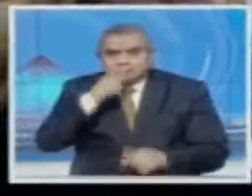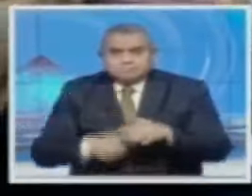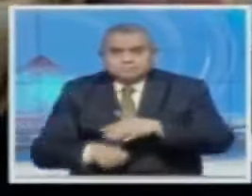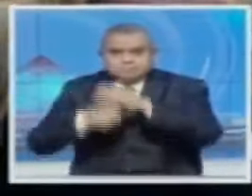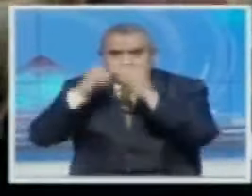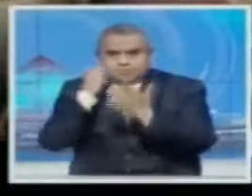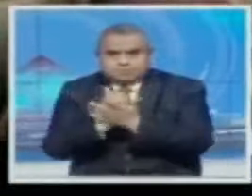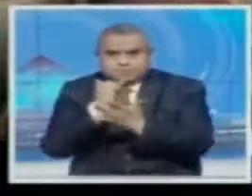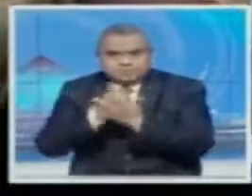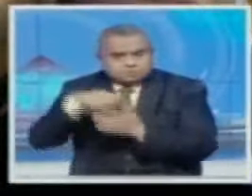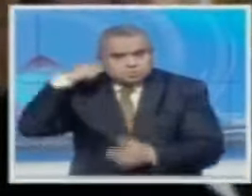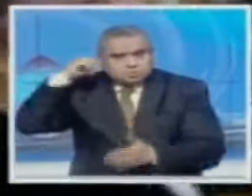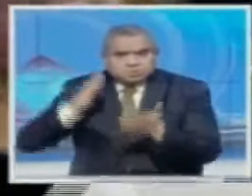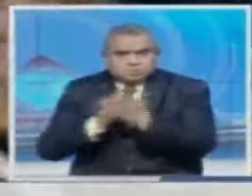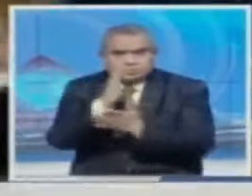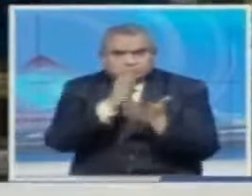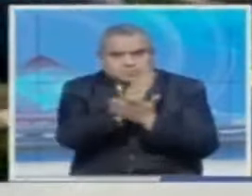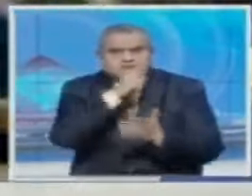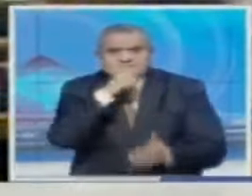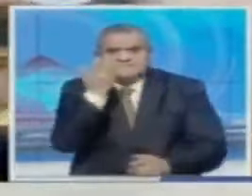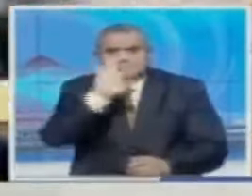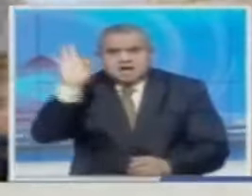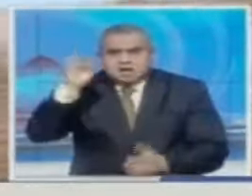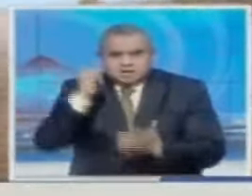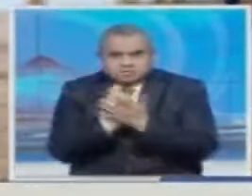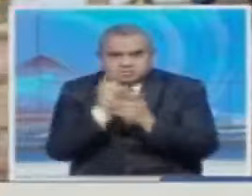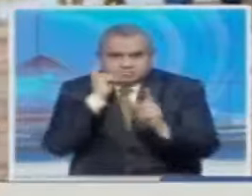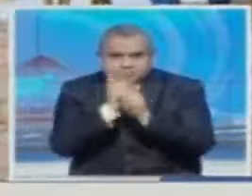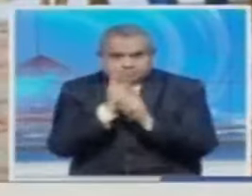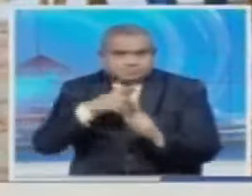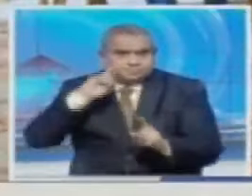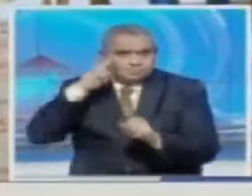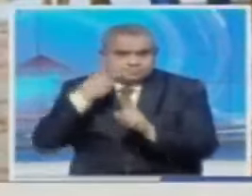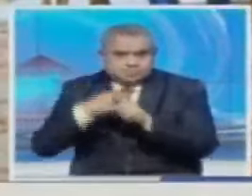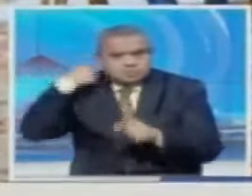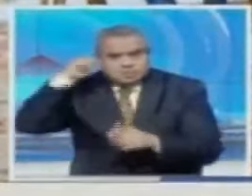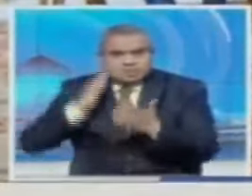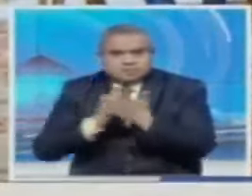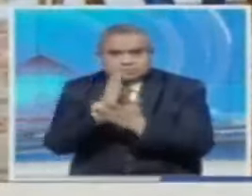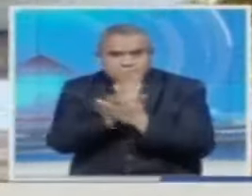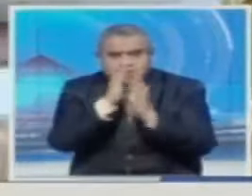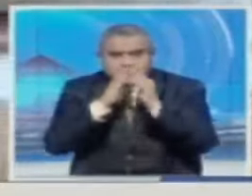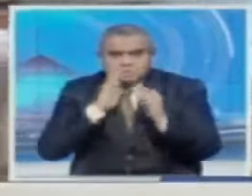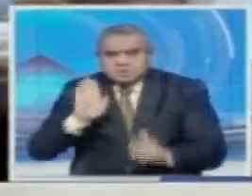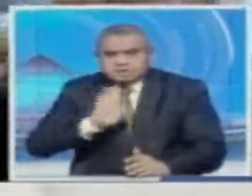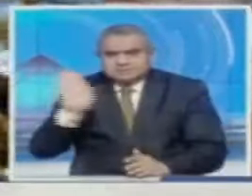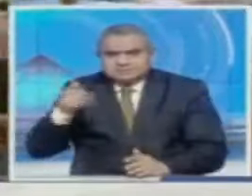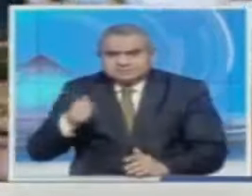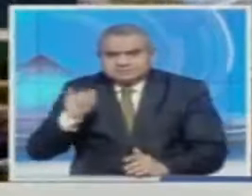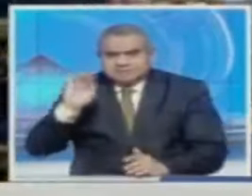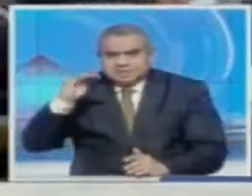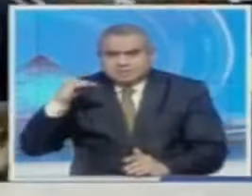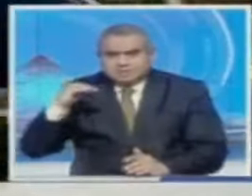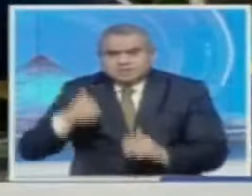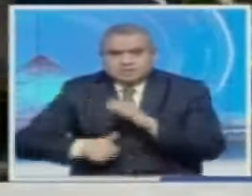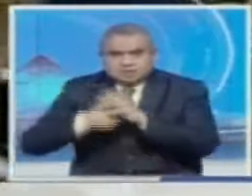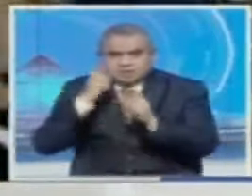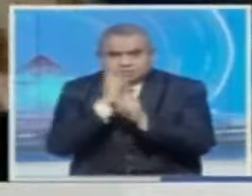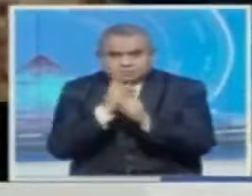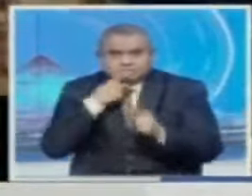كولونا وزيرة خارجية فرنسا، وذلك بحضور السيد سامح شكري وزير الخارجية. وخلال اللقاء